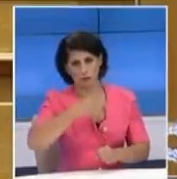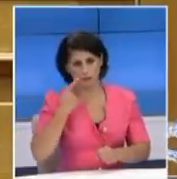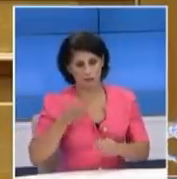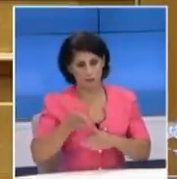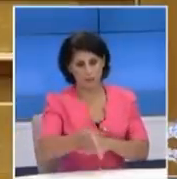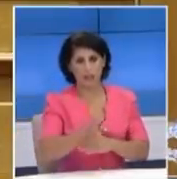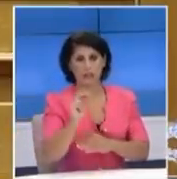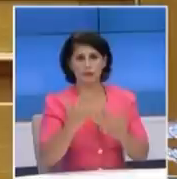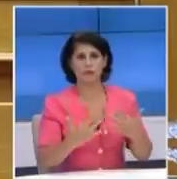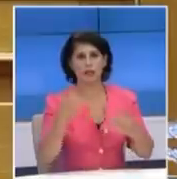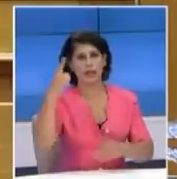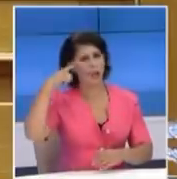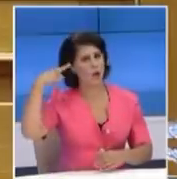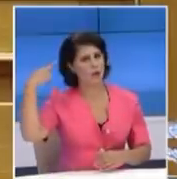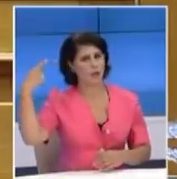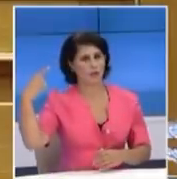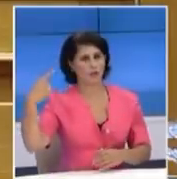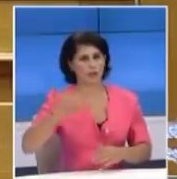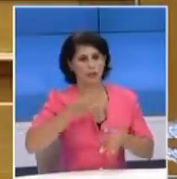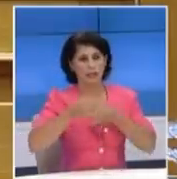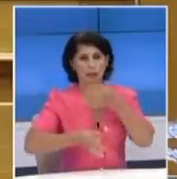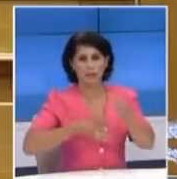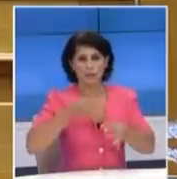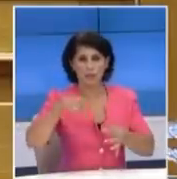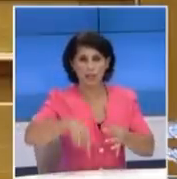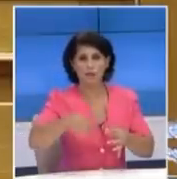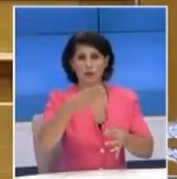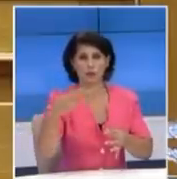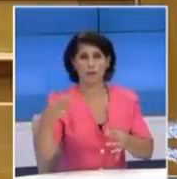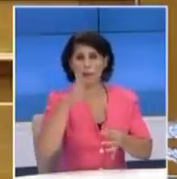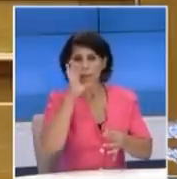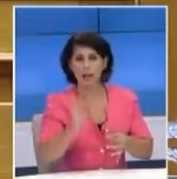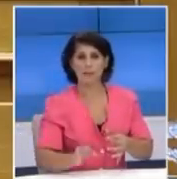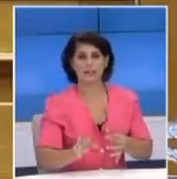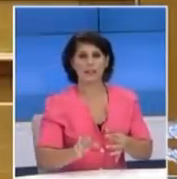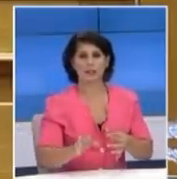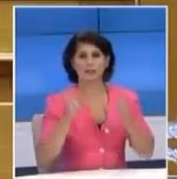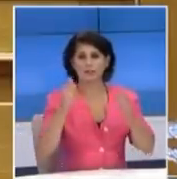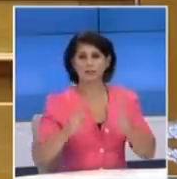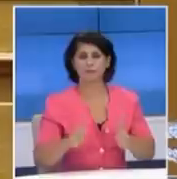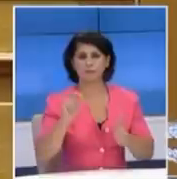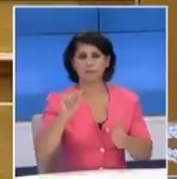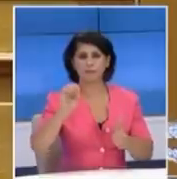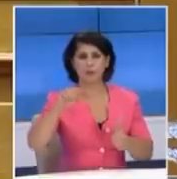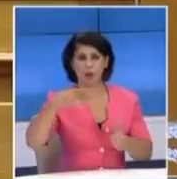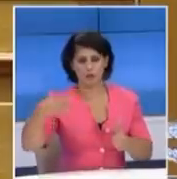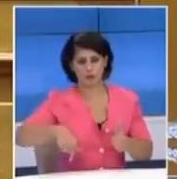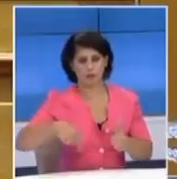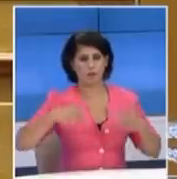μπήκα στη Βουλή με ένα όνειρο. Να μιλήσουμε για αυτό το θέμα πραγματικά για την ανακήρυξη ΑΟΣ κάποια στιγμή στο